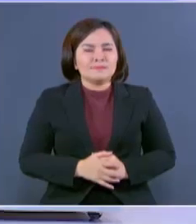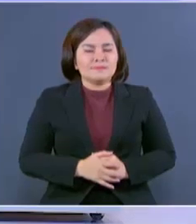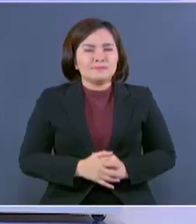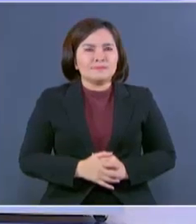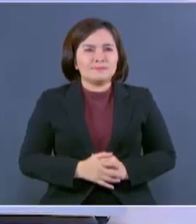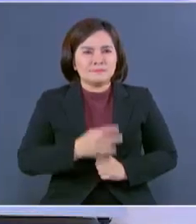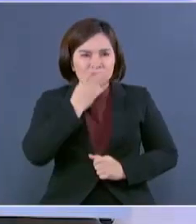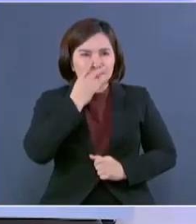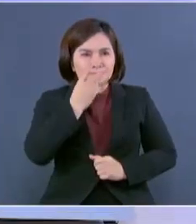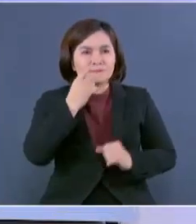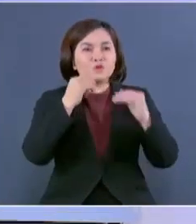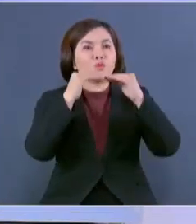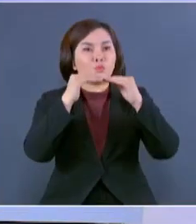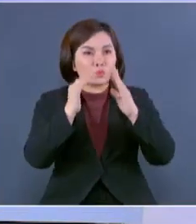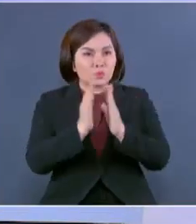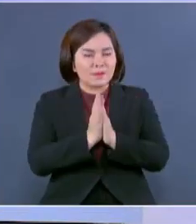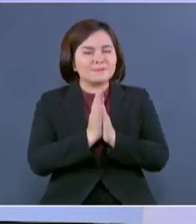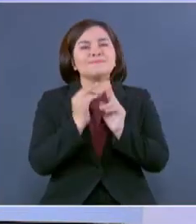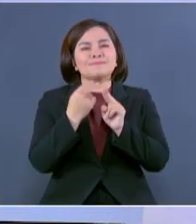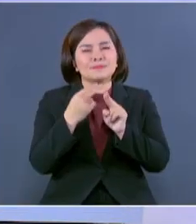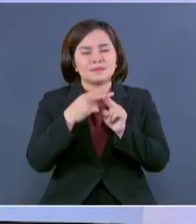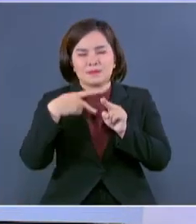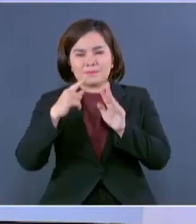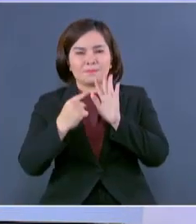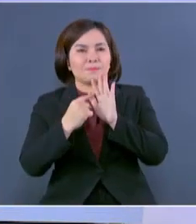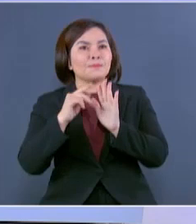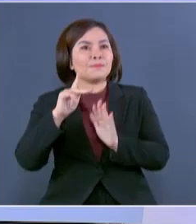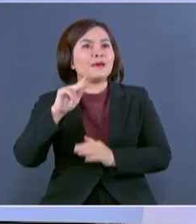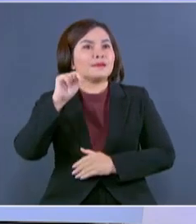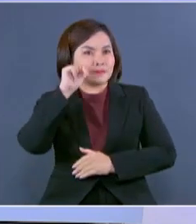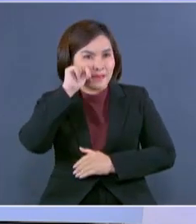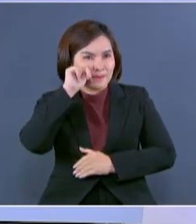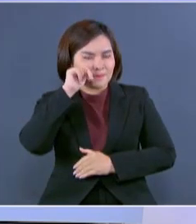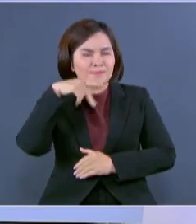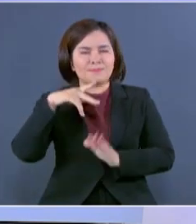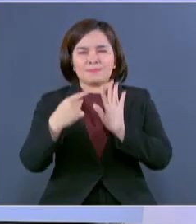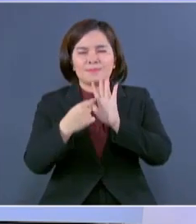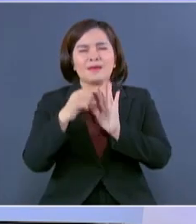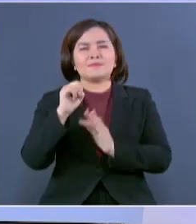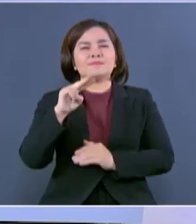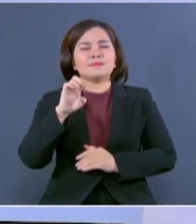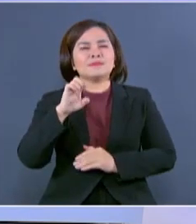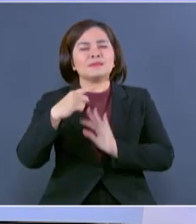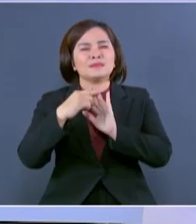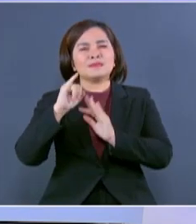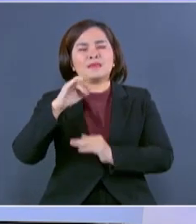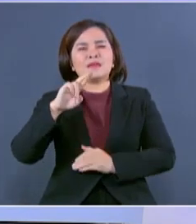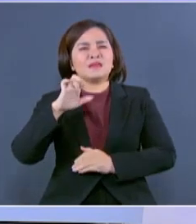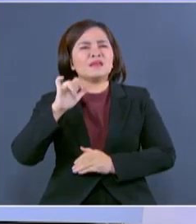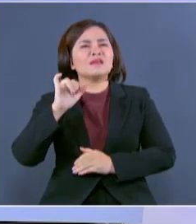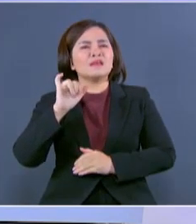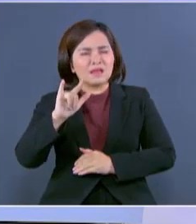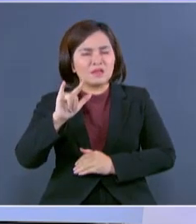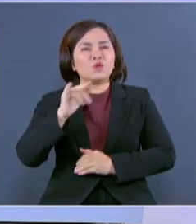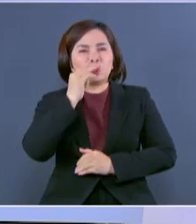พาคุณผู้ชมไปที่วัดปากน้ำภาษีเจริญกันต่อนะครับเมื่อวานนี้มีคนแชร์คลิปนี้กันว่อนเลยทีเดียวครับเป็นพระที่วัดแห่งนี้แหละครับไปมีปาก